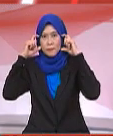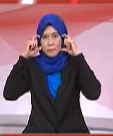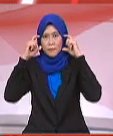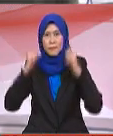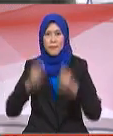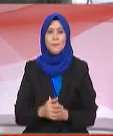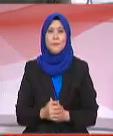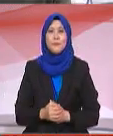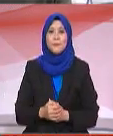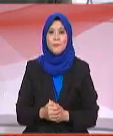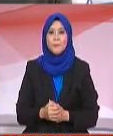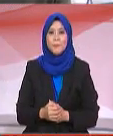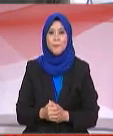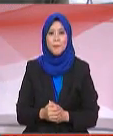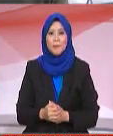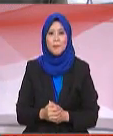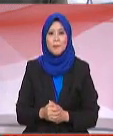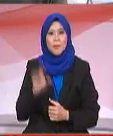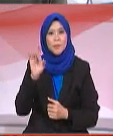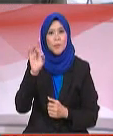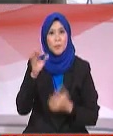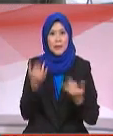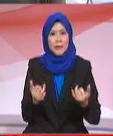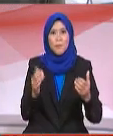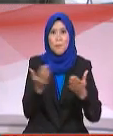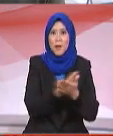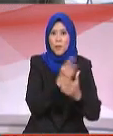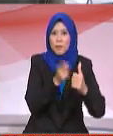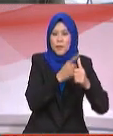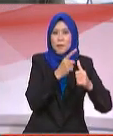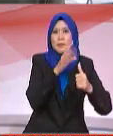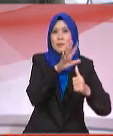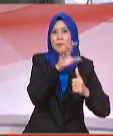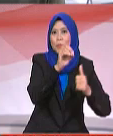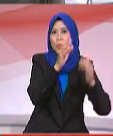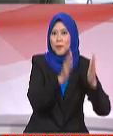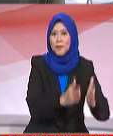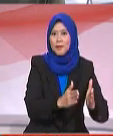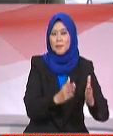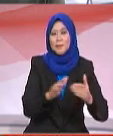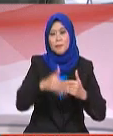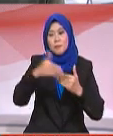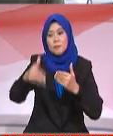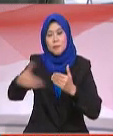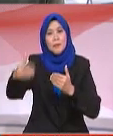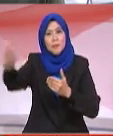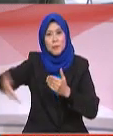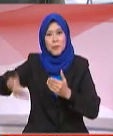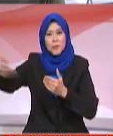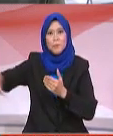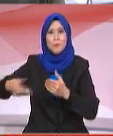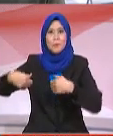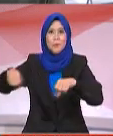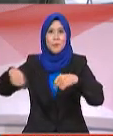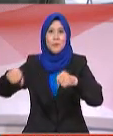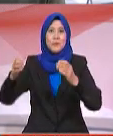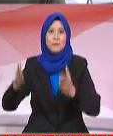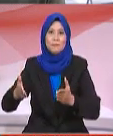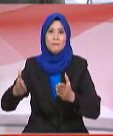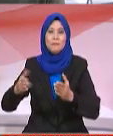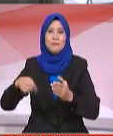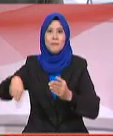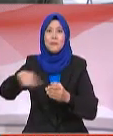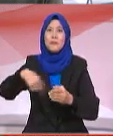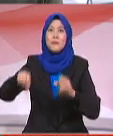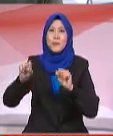muka. Okey, insya-Allah sebab ini kali pertama 50 orang, so insya-Allah yang ke depan lagi kita akan jemput lagi ramai lagi rider lah untuk kita